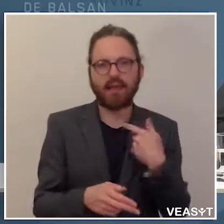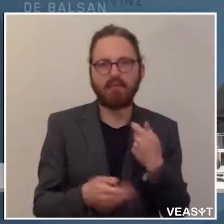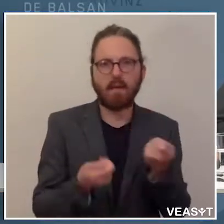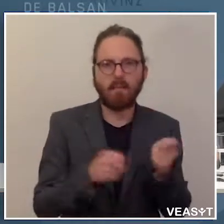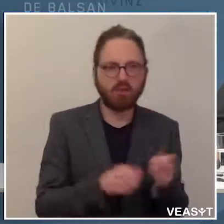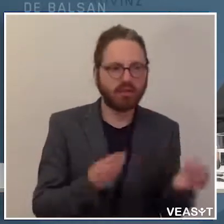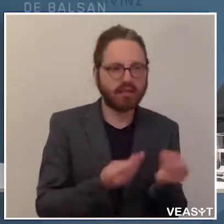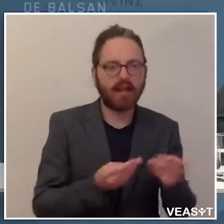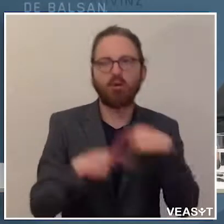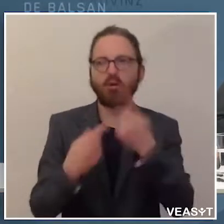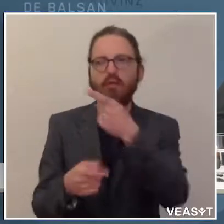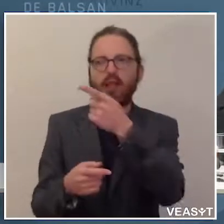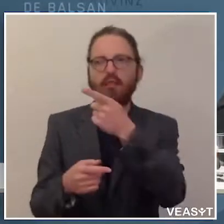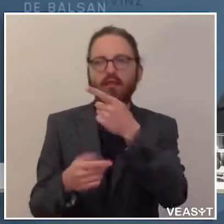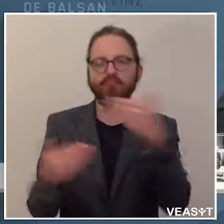l'invito